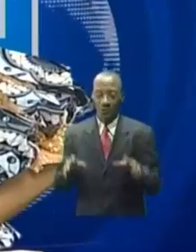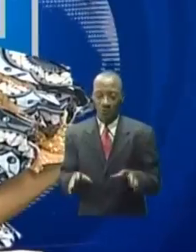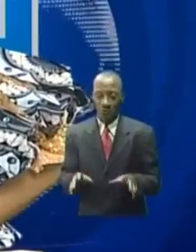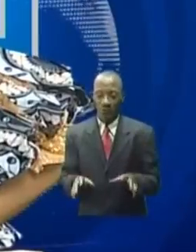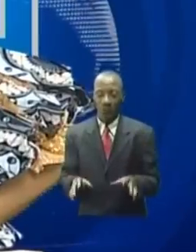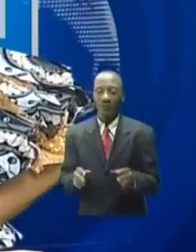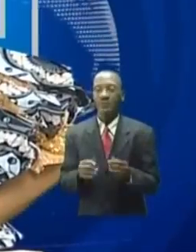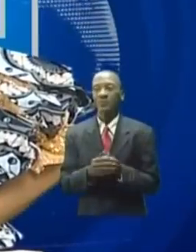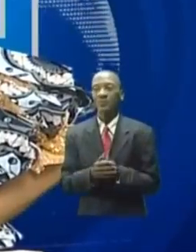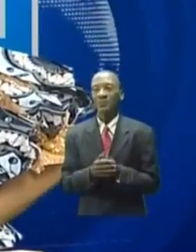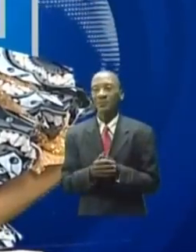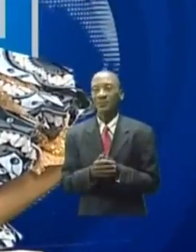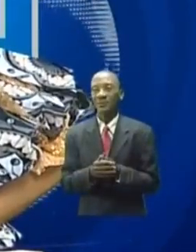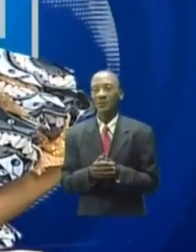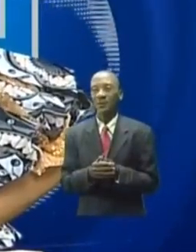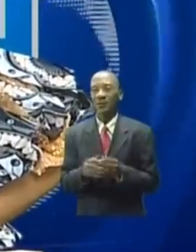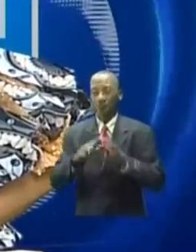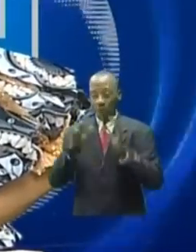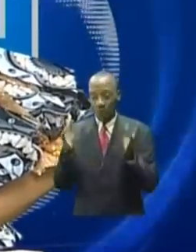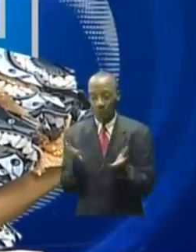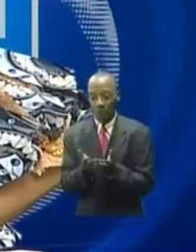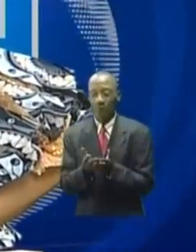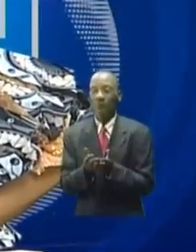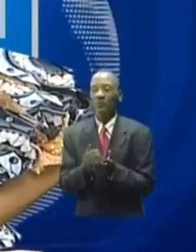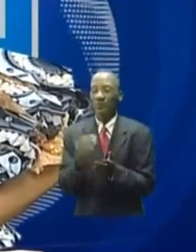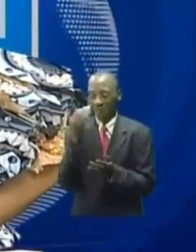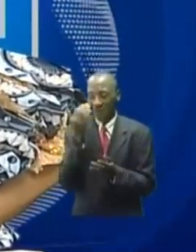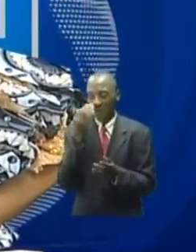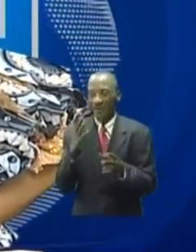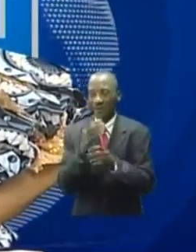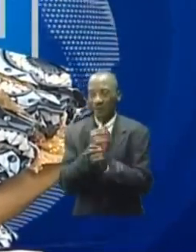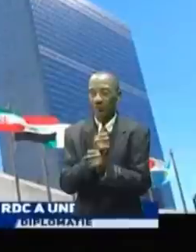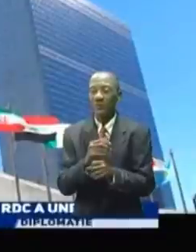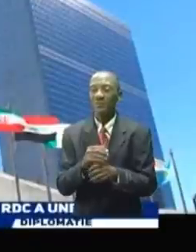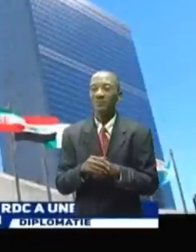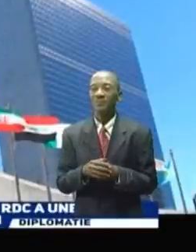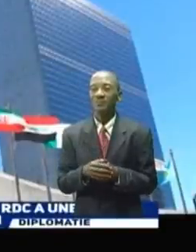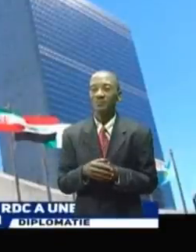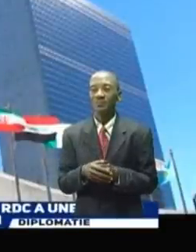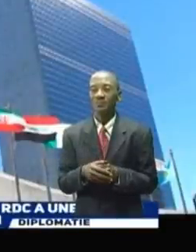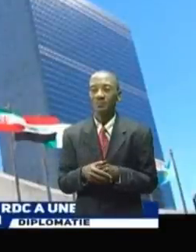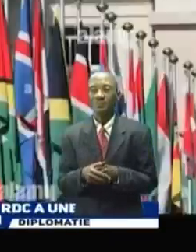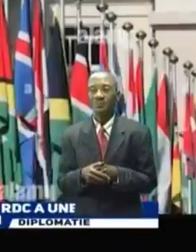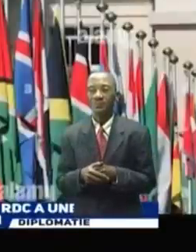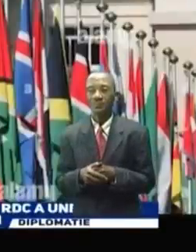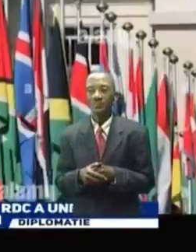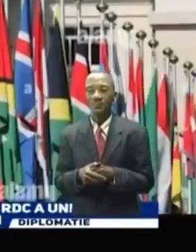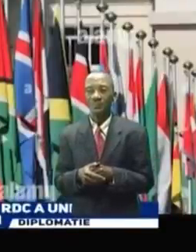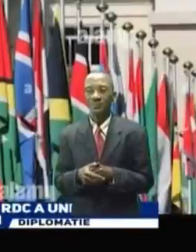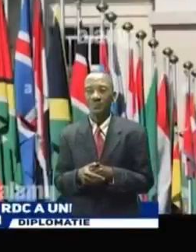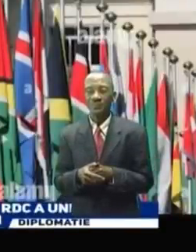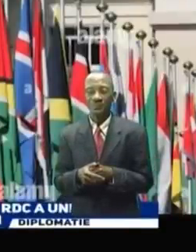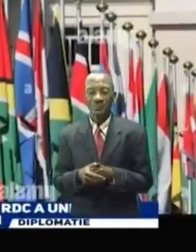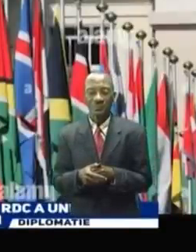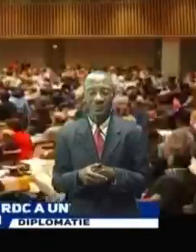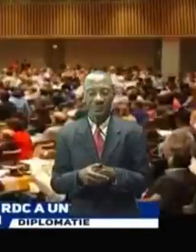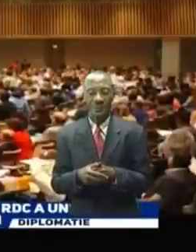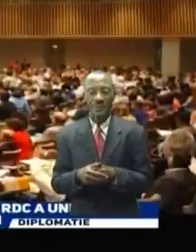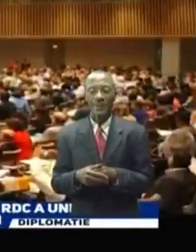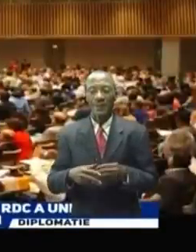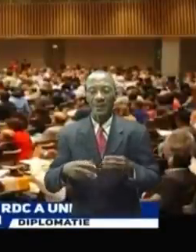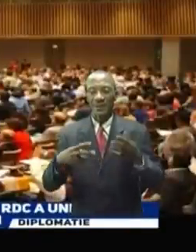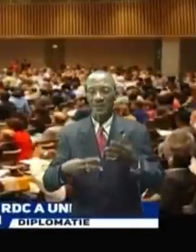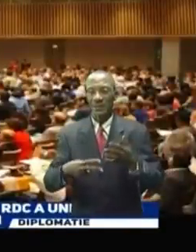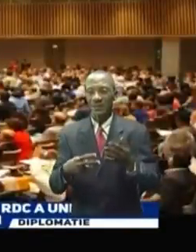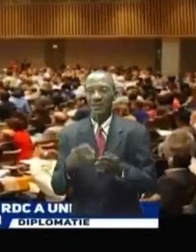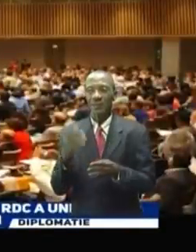Iverson Kabwaba et Betty Amani pour le reportage. La 16e conférence des États partis à